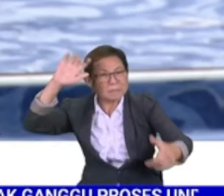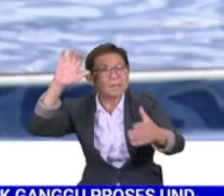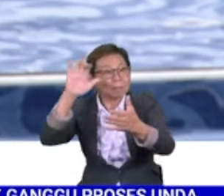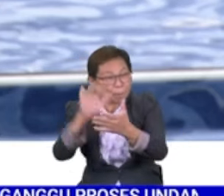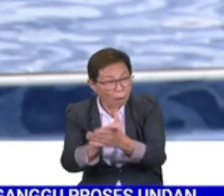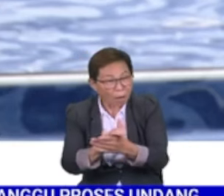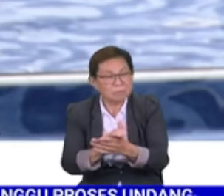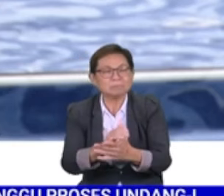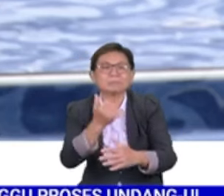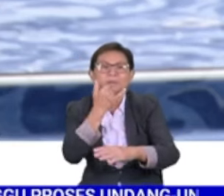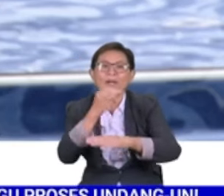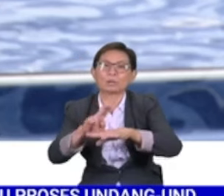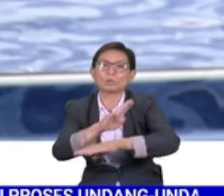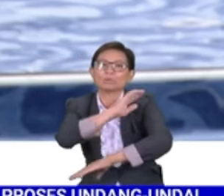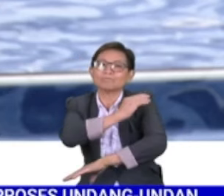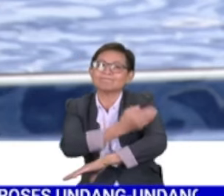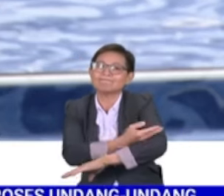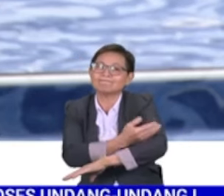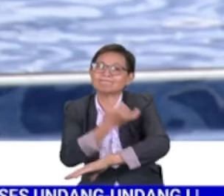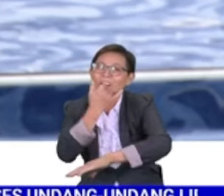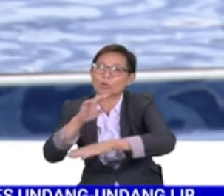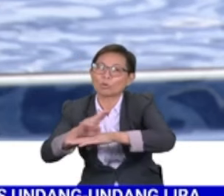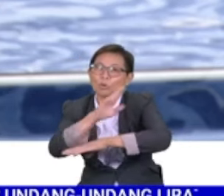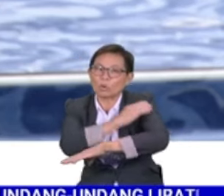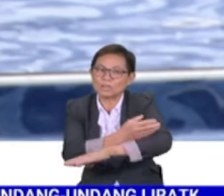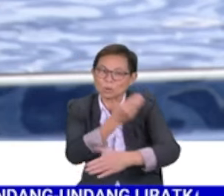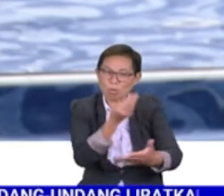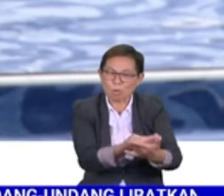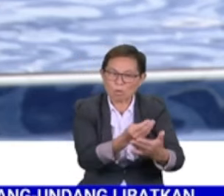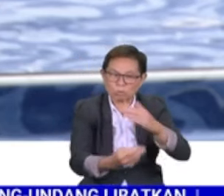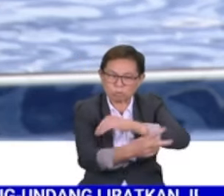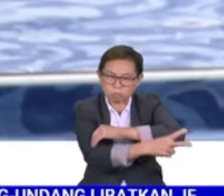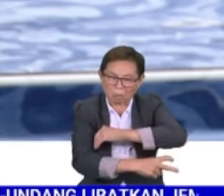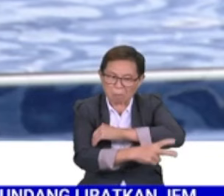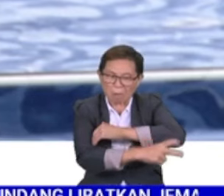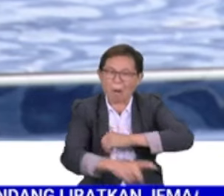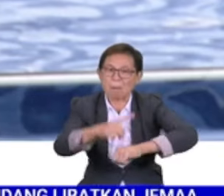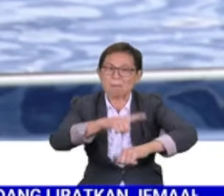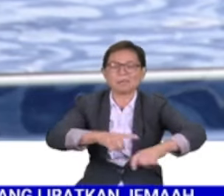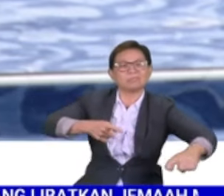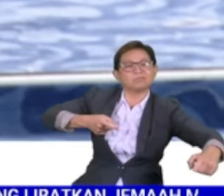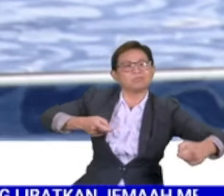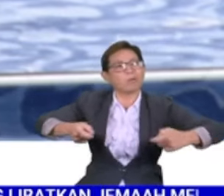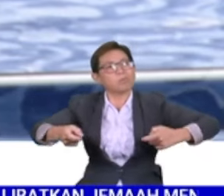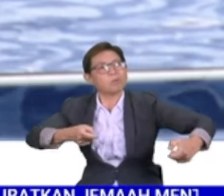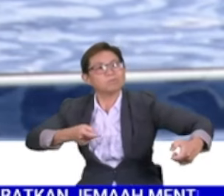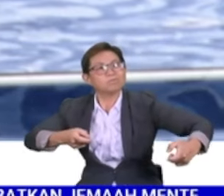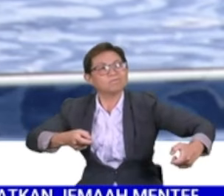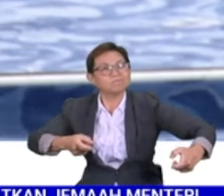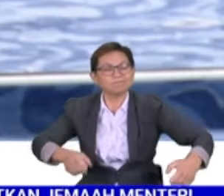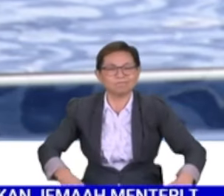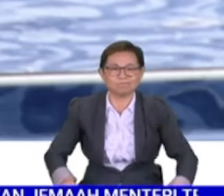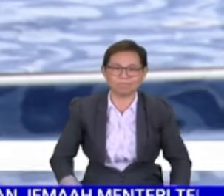dipercayai menyalahguna kuasa mereka, memunggah kekayaan semasa mereka punya kuasa.